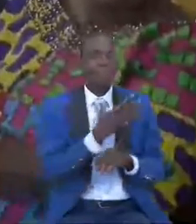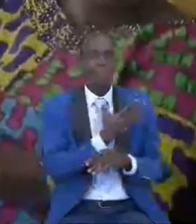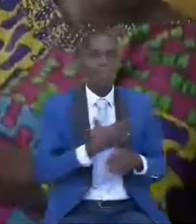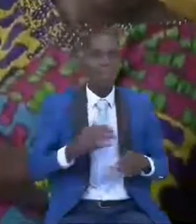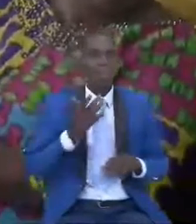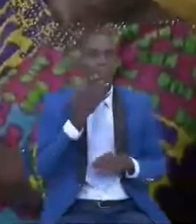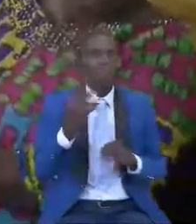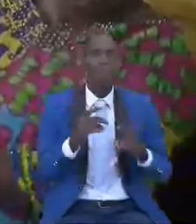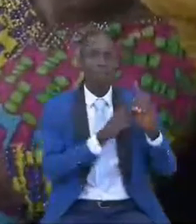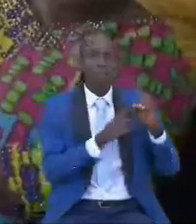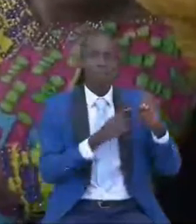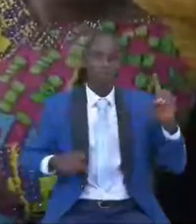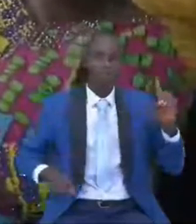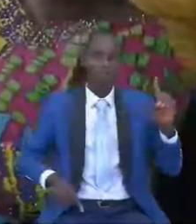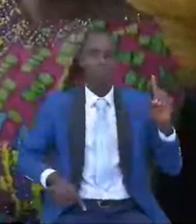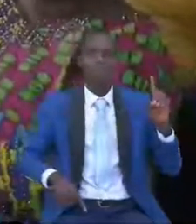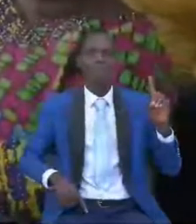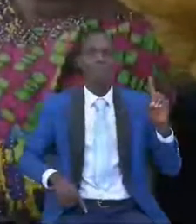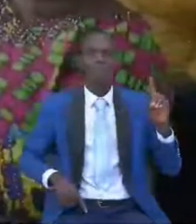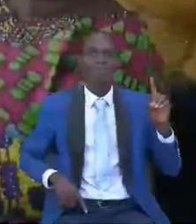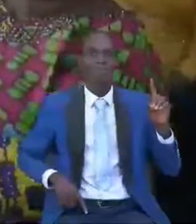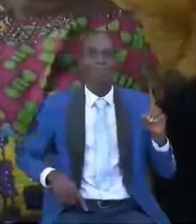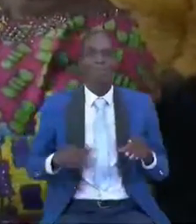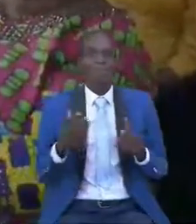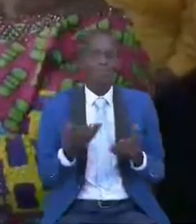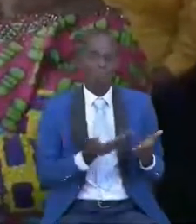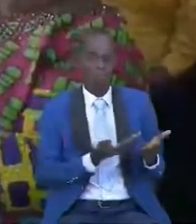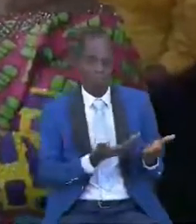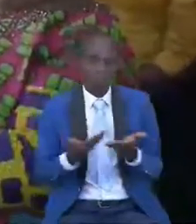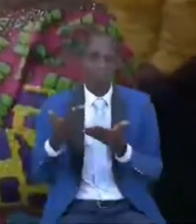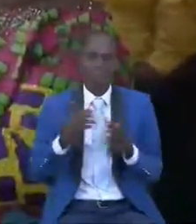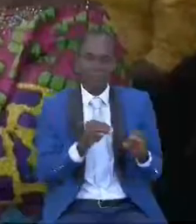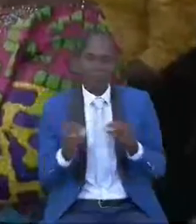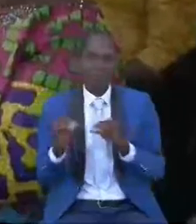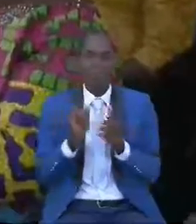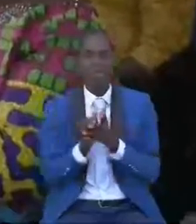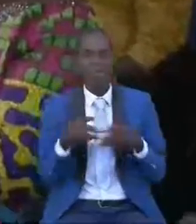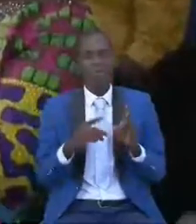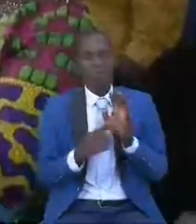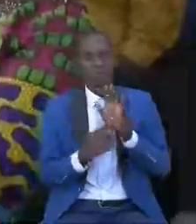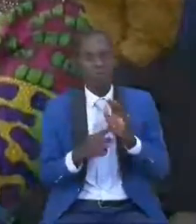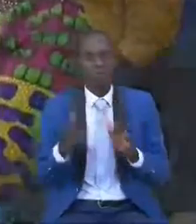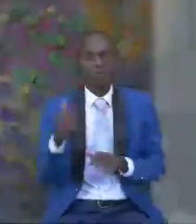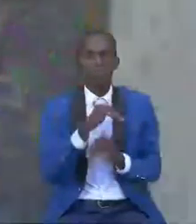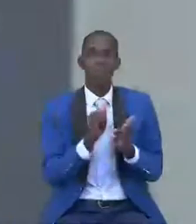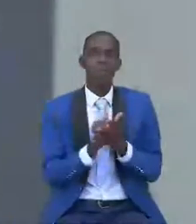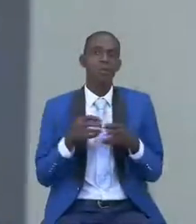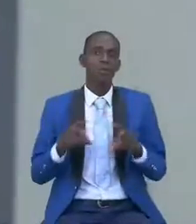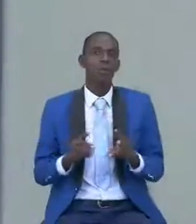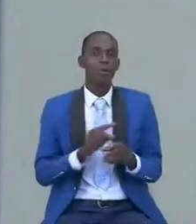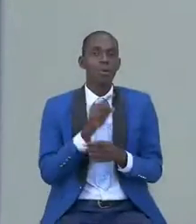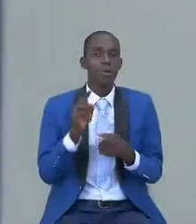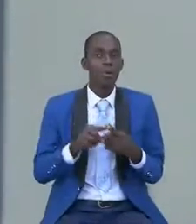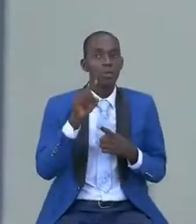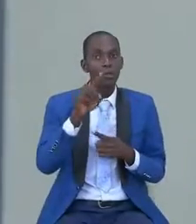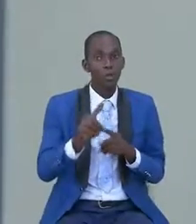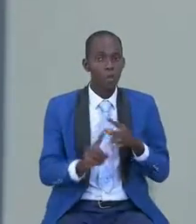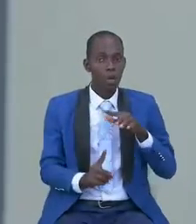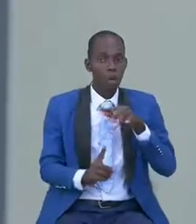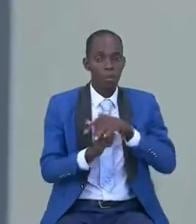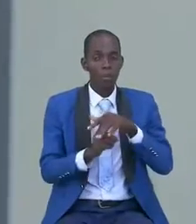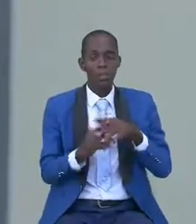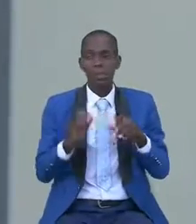privilégié du Seigneur? Alors comporte-toi de cette manière. Montre-toi de cette manière. Quand tu apparais en